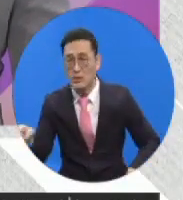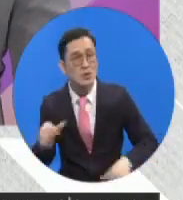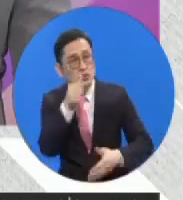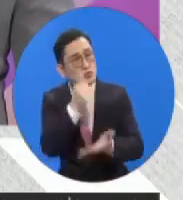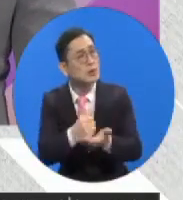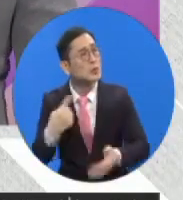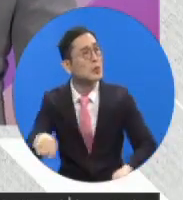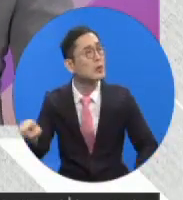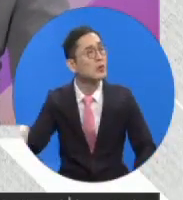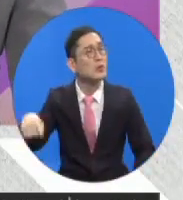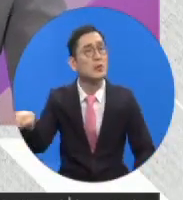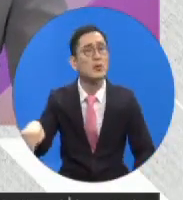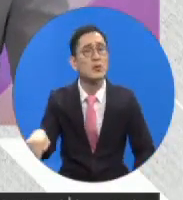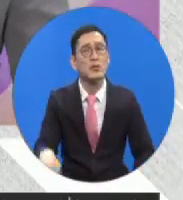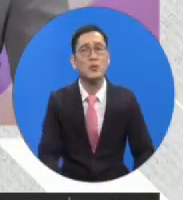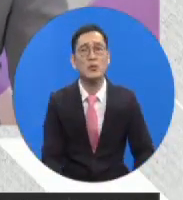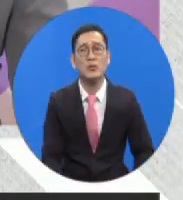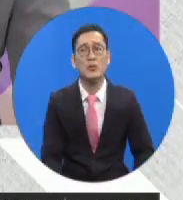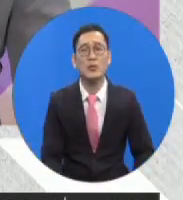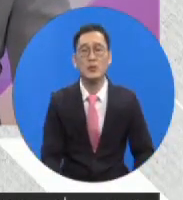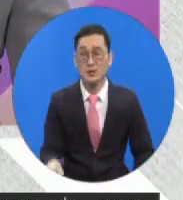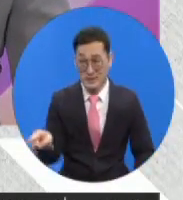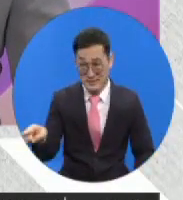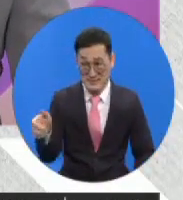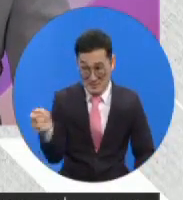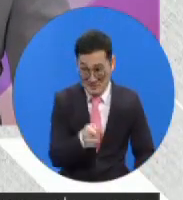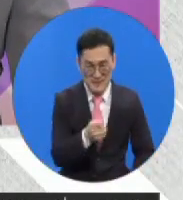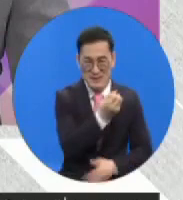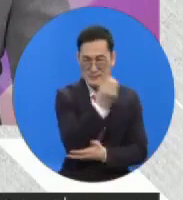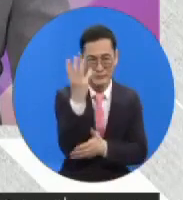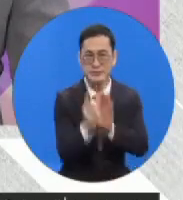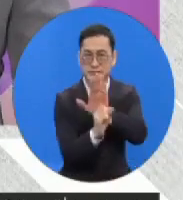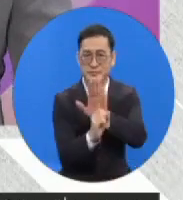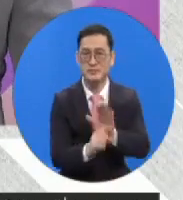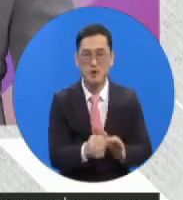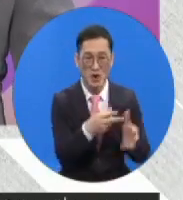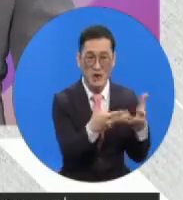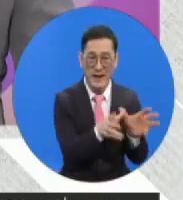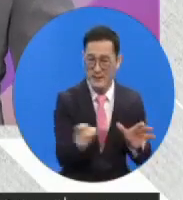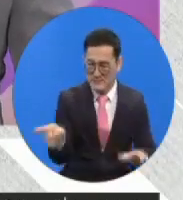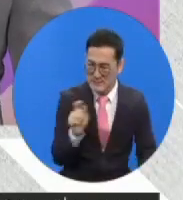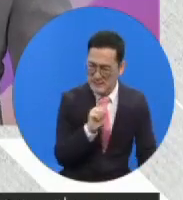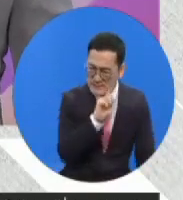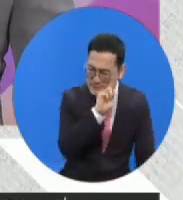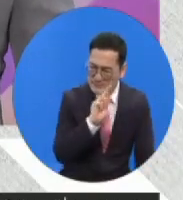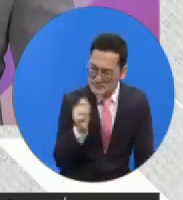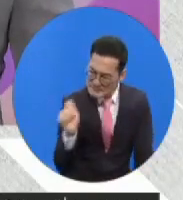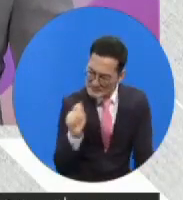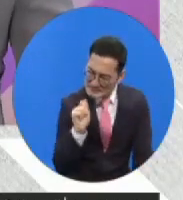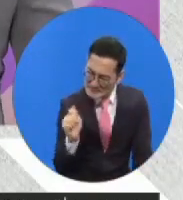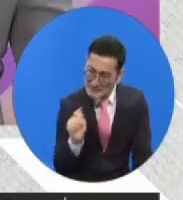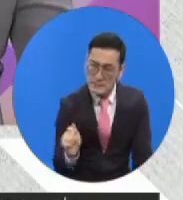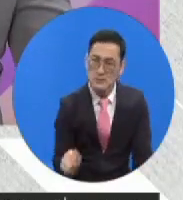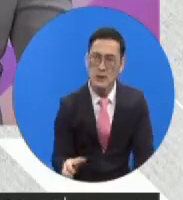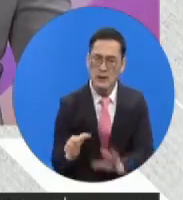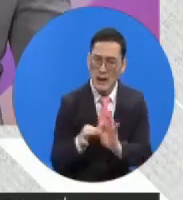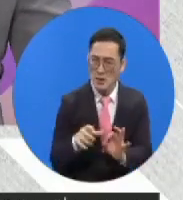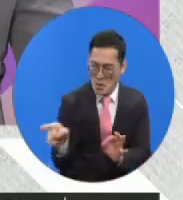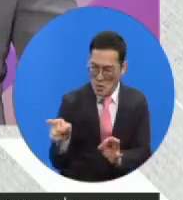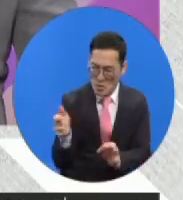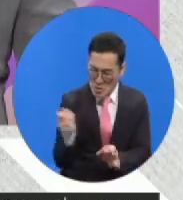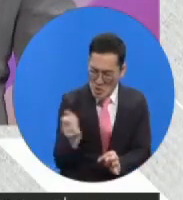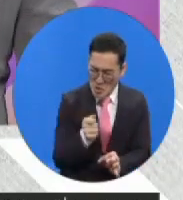가지 의혹을 뭐 언론 매체도 그렇고 특히 여권에서 집중적으로 제기하지 않았습니까? 맞습니다. 그 지금까지의 어떤